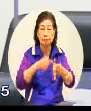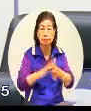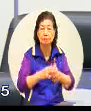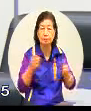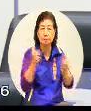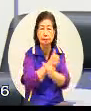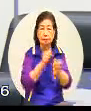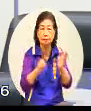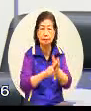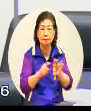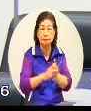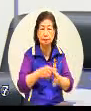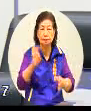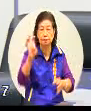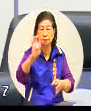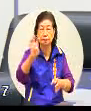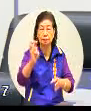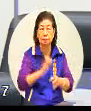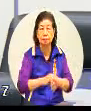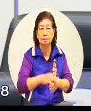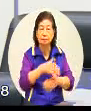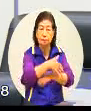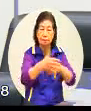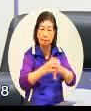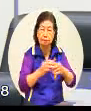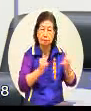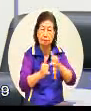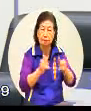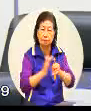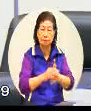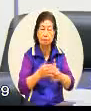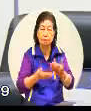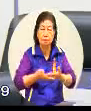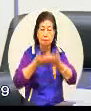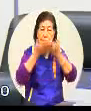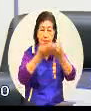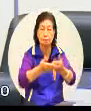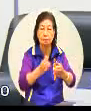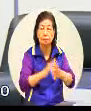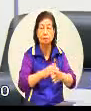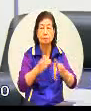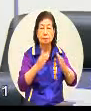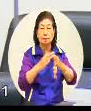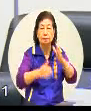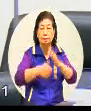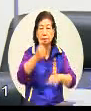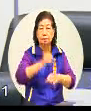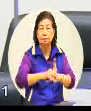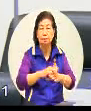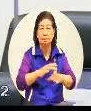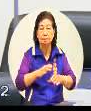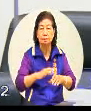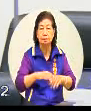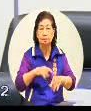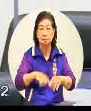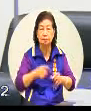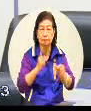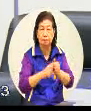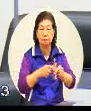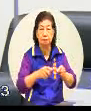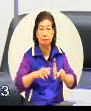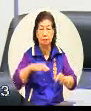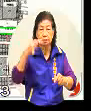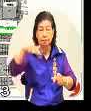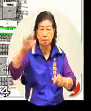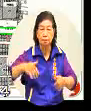亲吼，要来甲咱的市府、甲市长陈情，就是讲阿莲中山路嘞